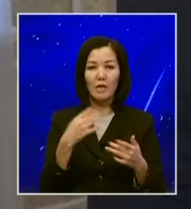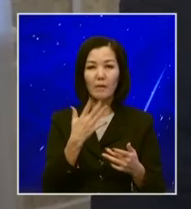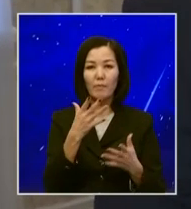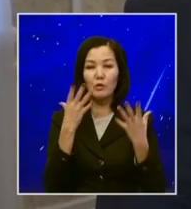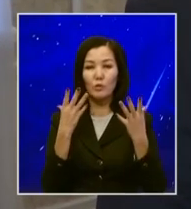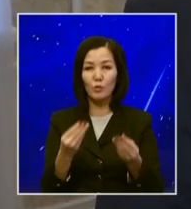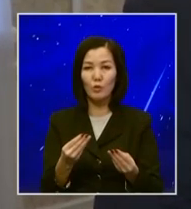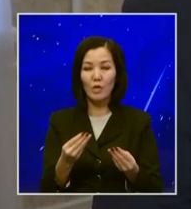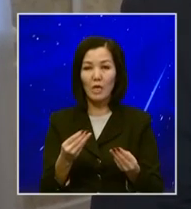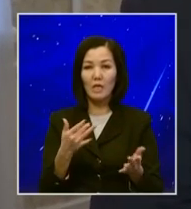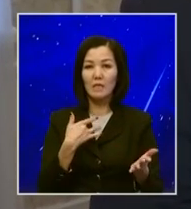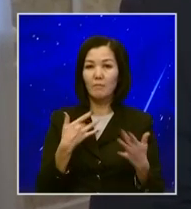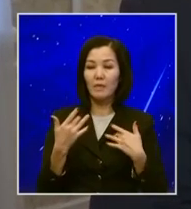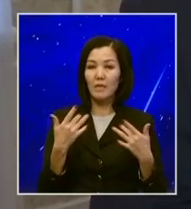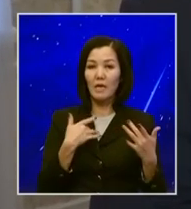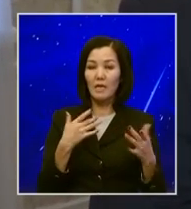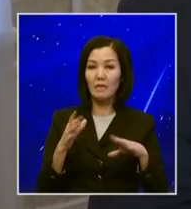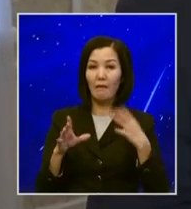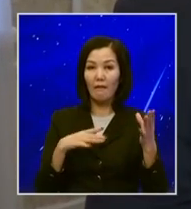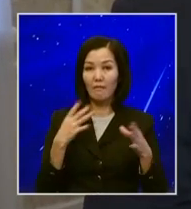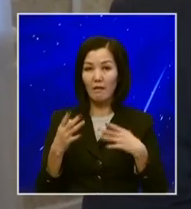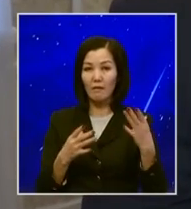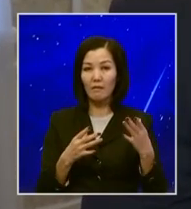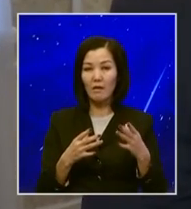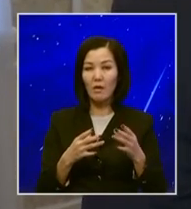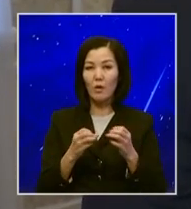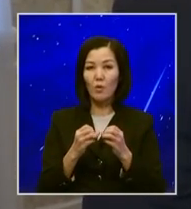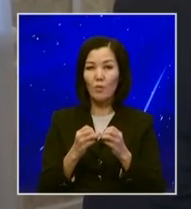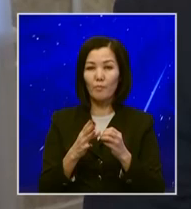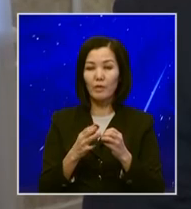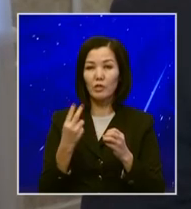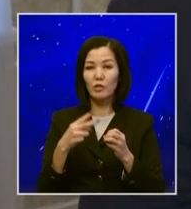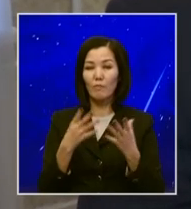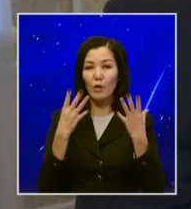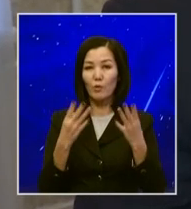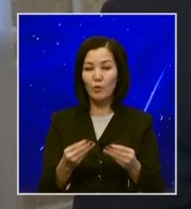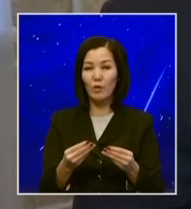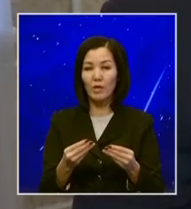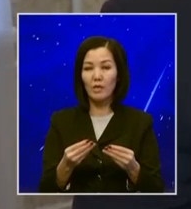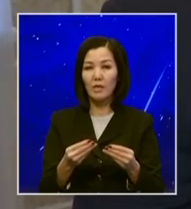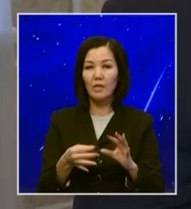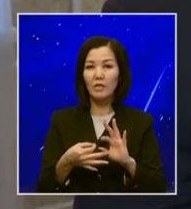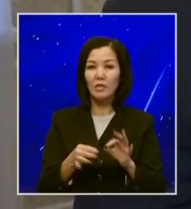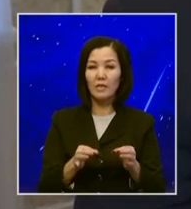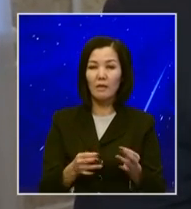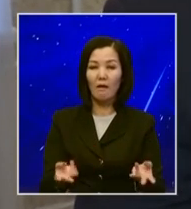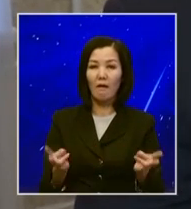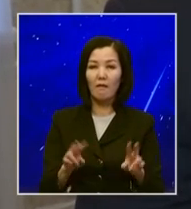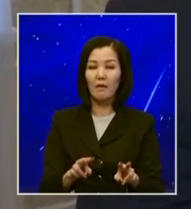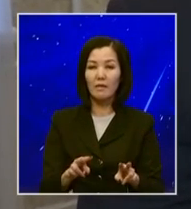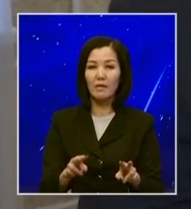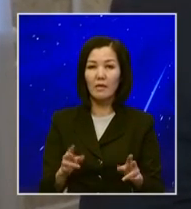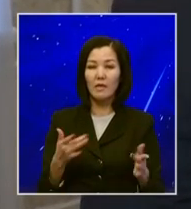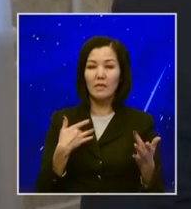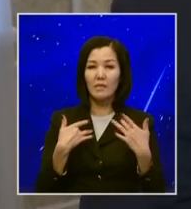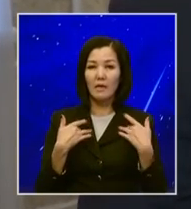мысалға спектакльді дайындайды. Оның ішінде 15-20 күні застольный период читкада отырады, қалған сахнаға шығады. Ол минимальный